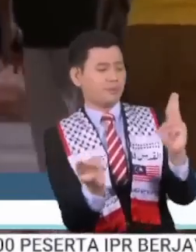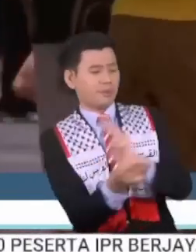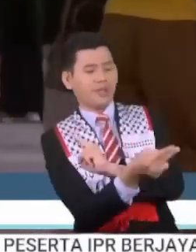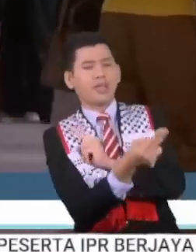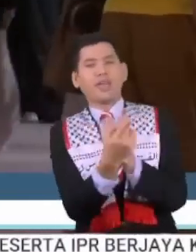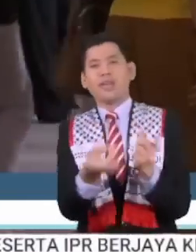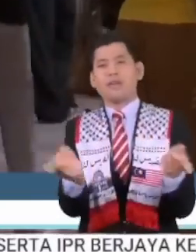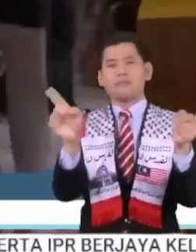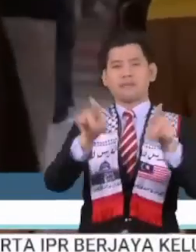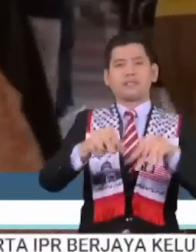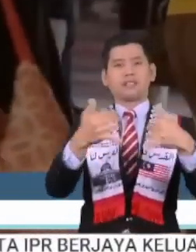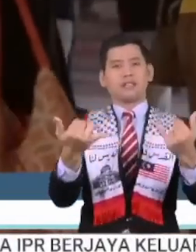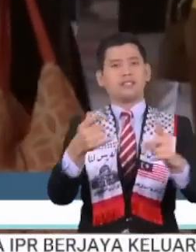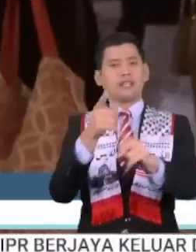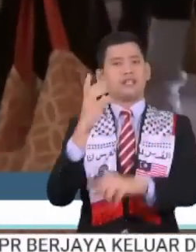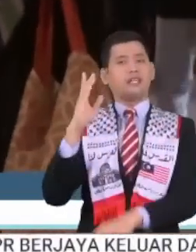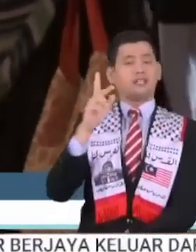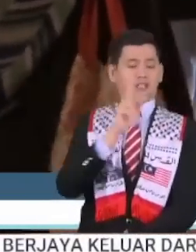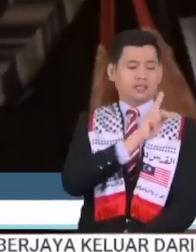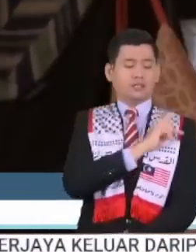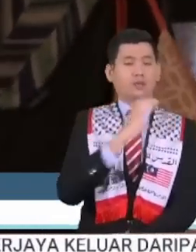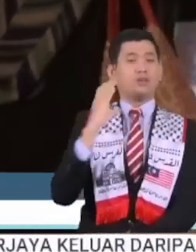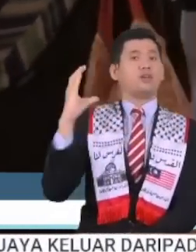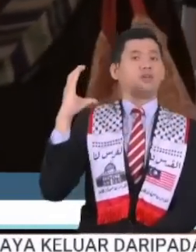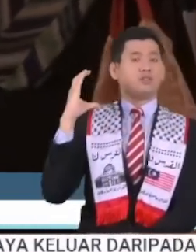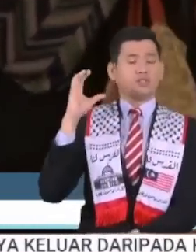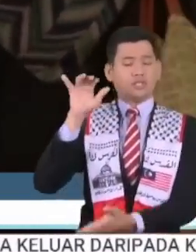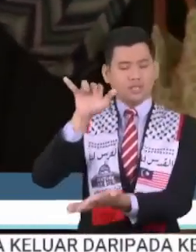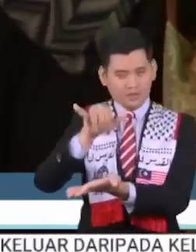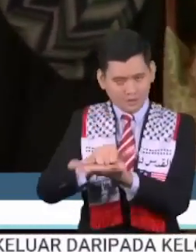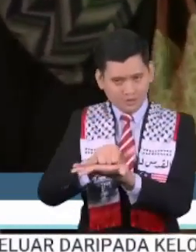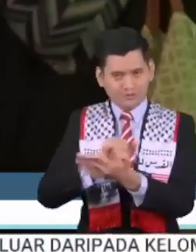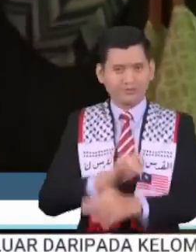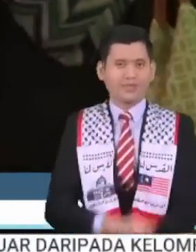semasa daripada Ketua Jurulatih Korea Selatan itu.